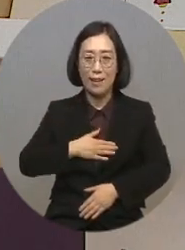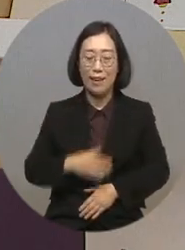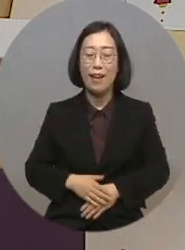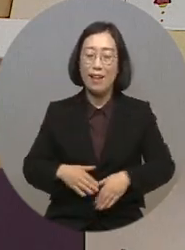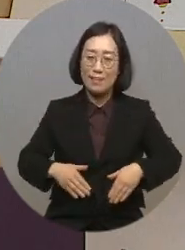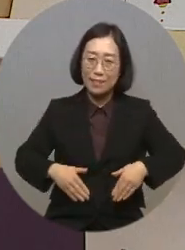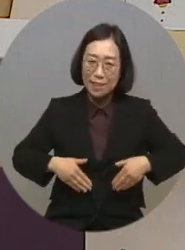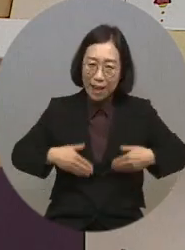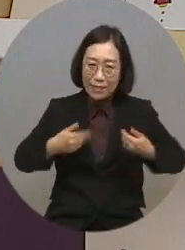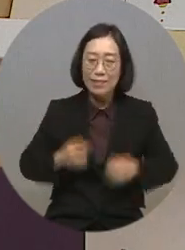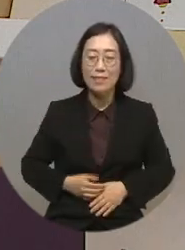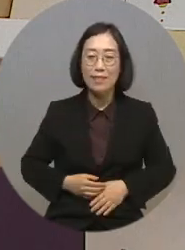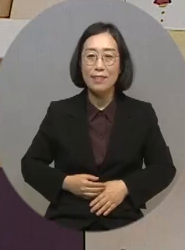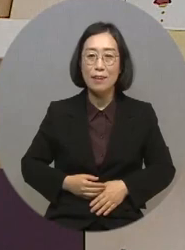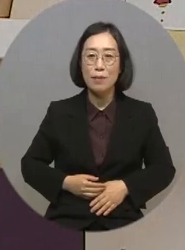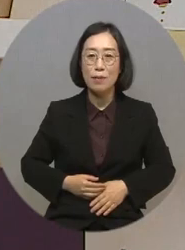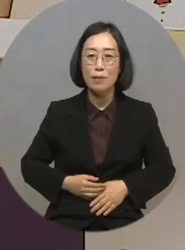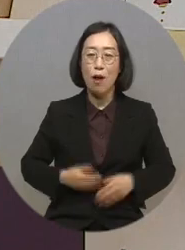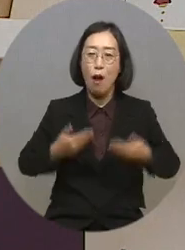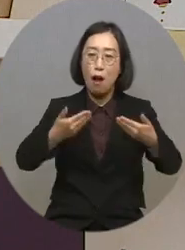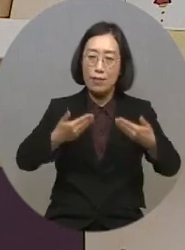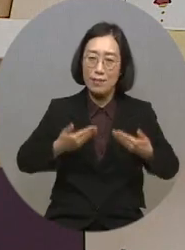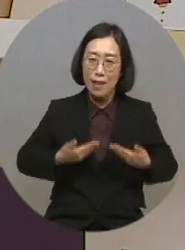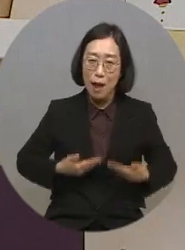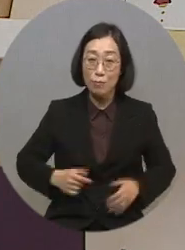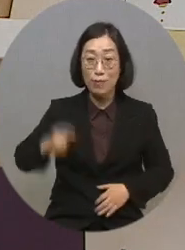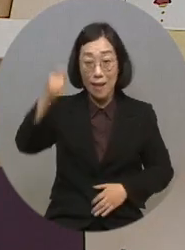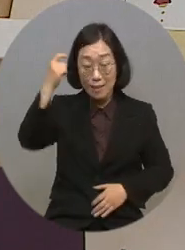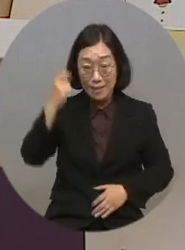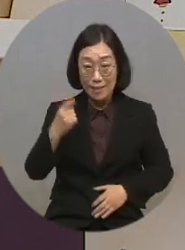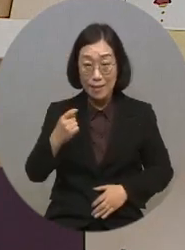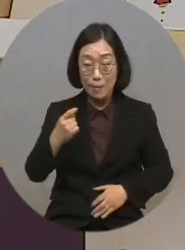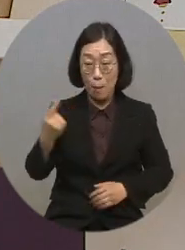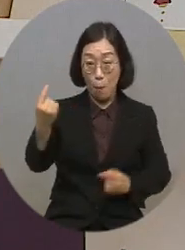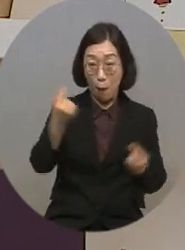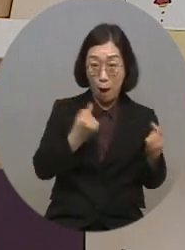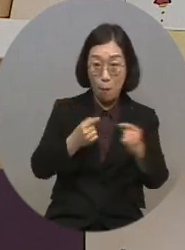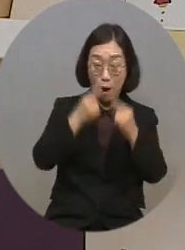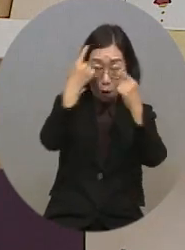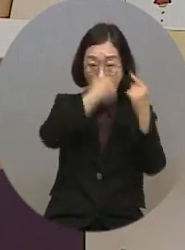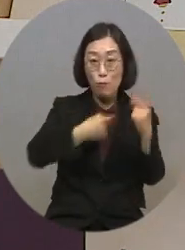따뜻하면서 잔잔한 온기로 다가와 웃는 얼굴들.